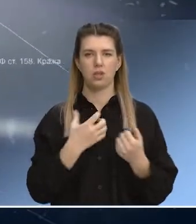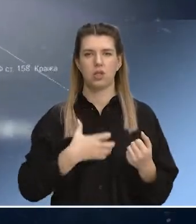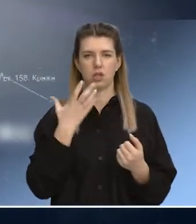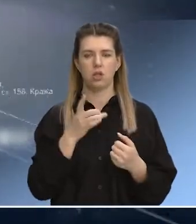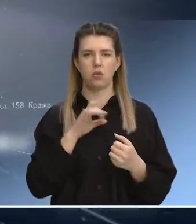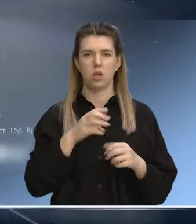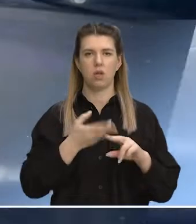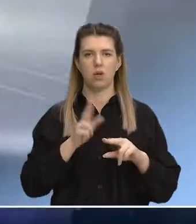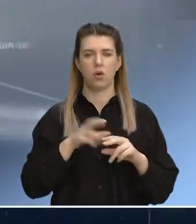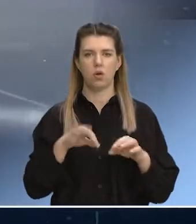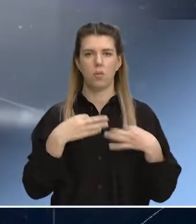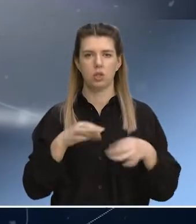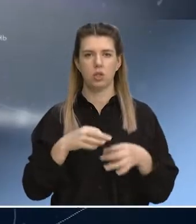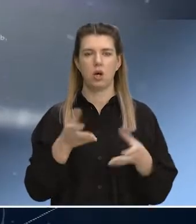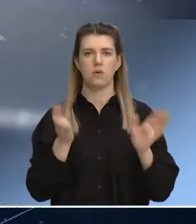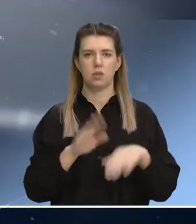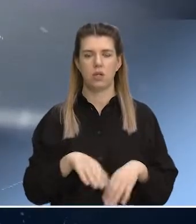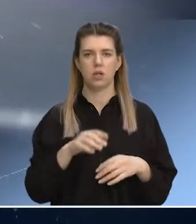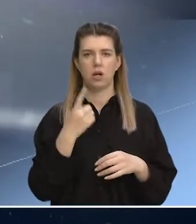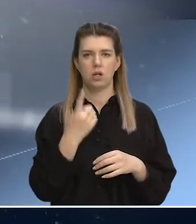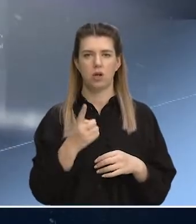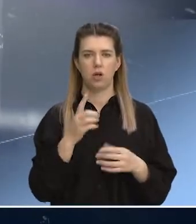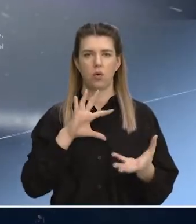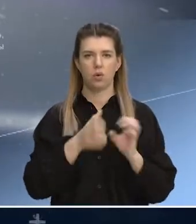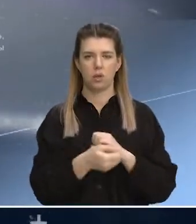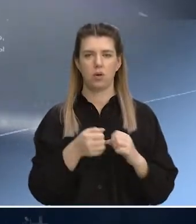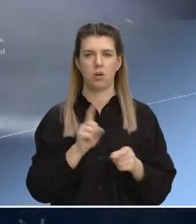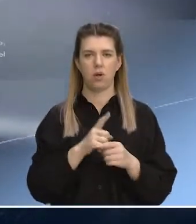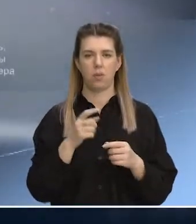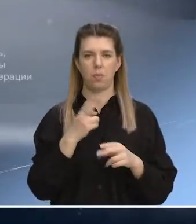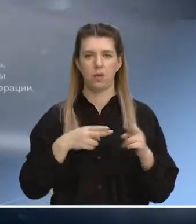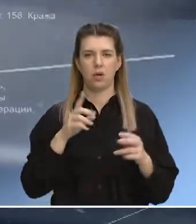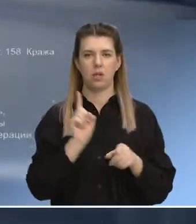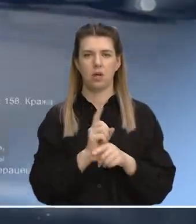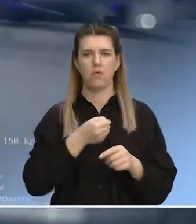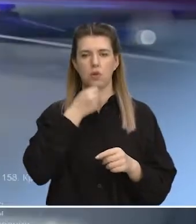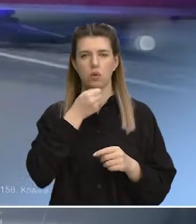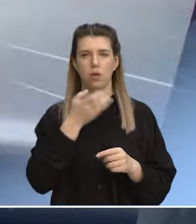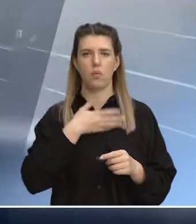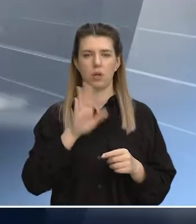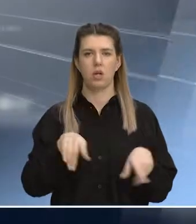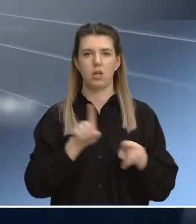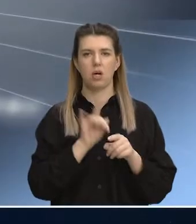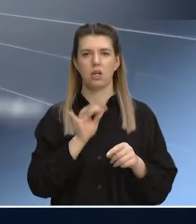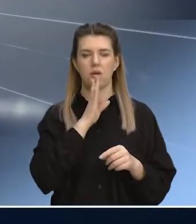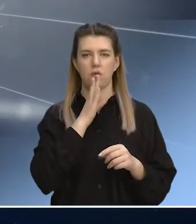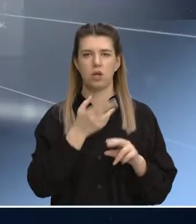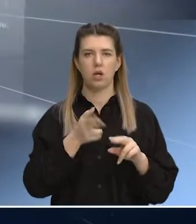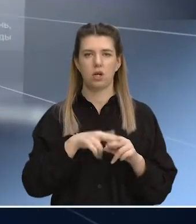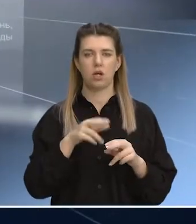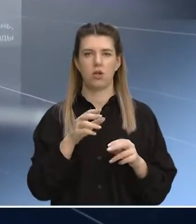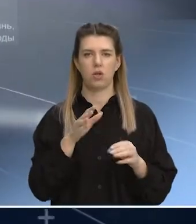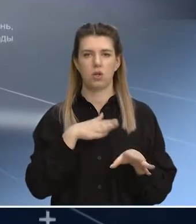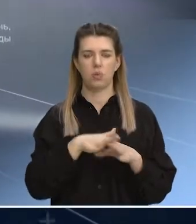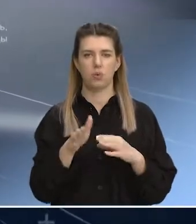аварии, в результате которой от автомобиля осталась лишь груда искореженного металла, наряду со взрослыми погибла и девочка, которой